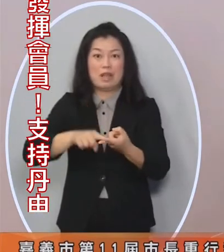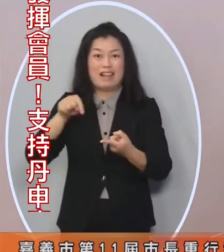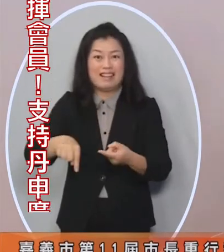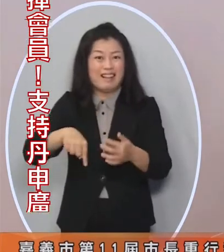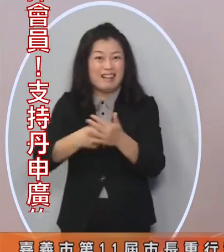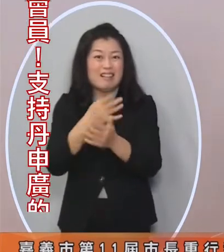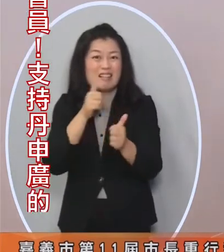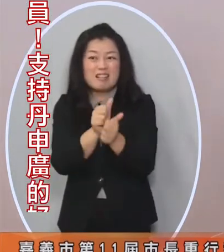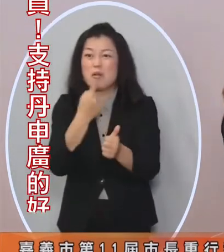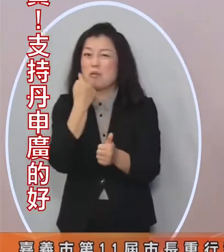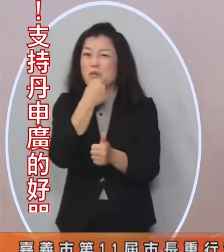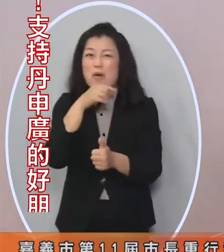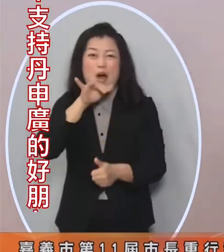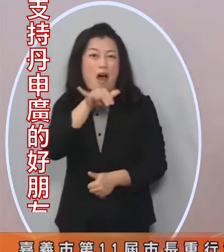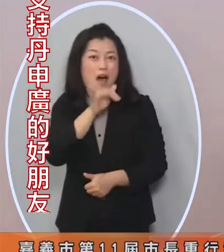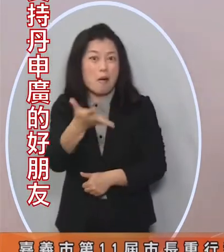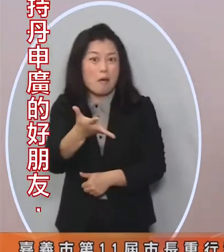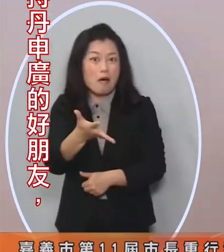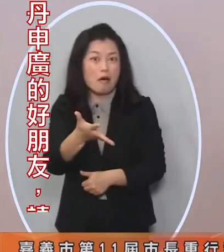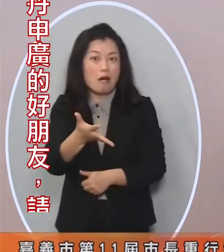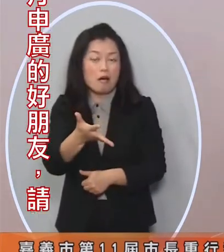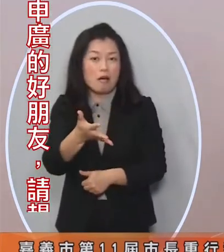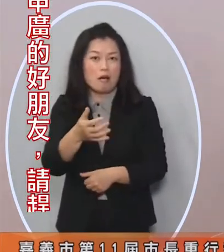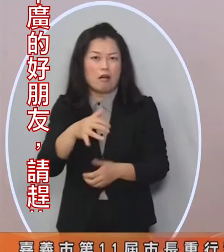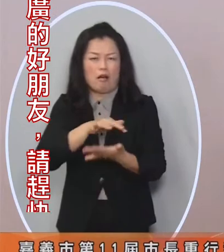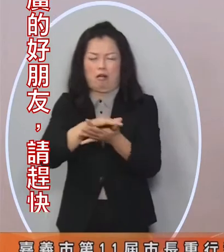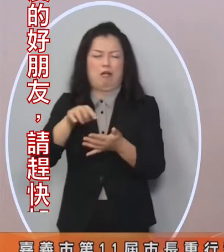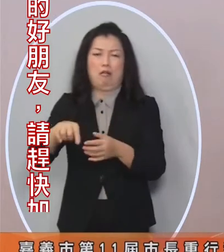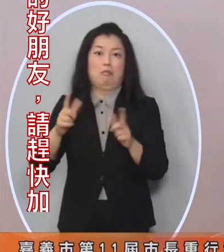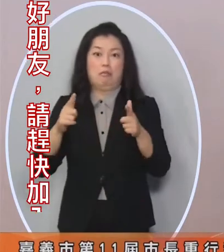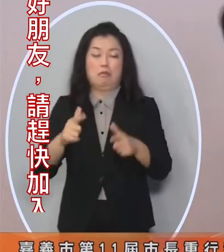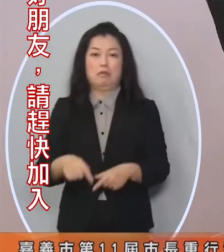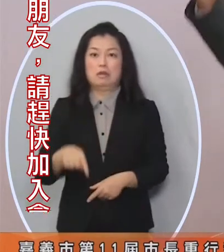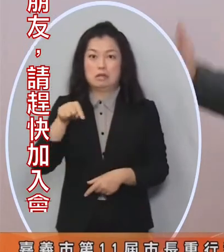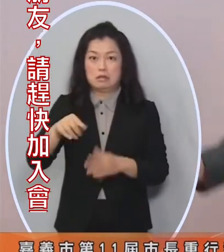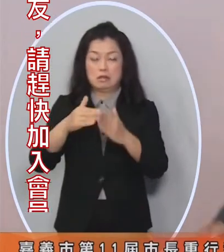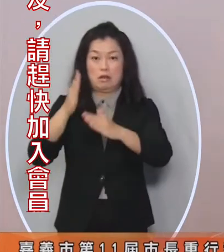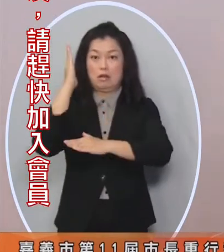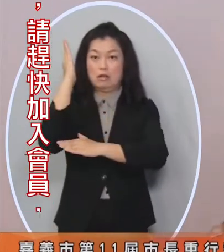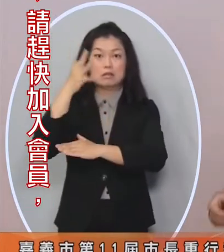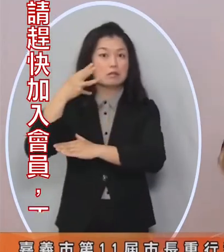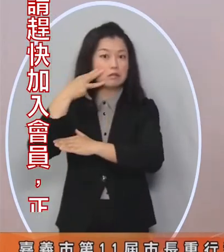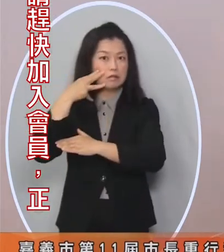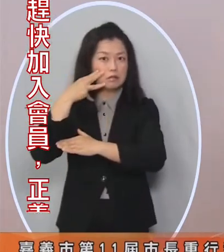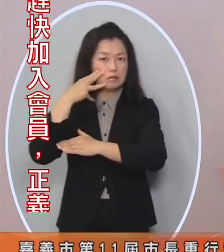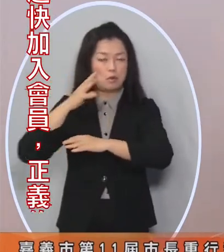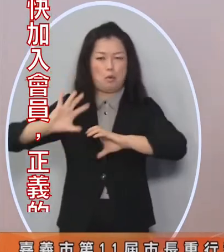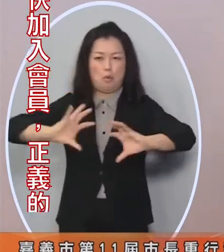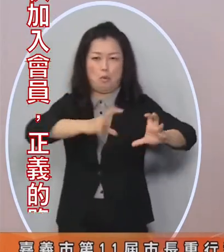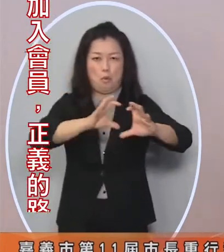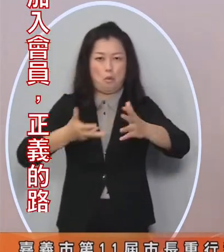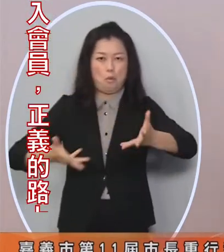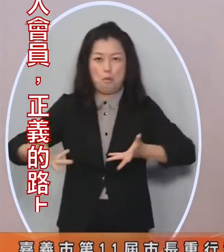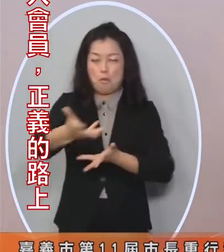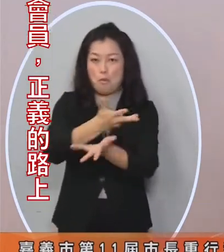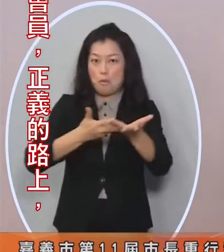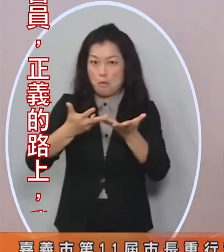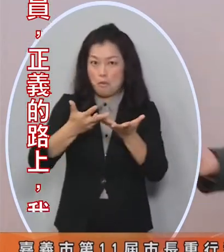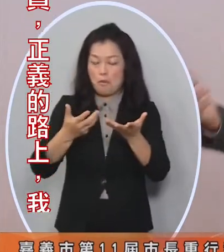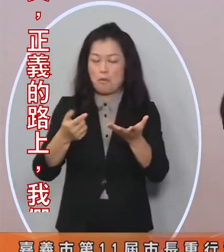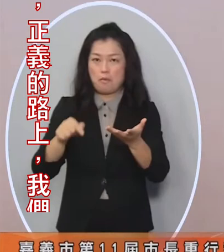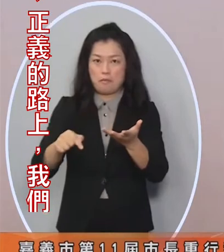的哦，用嘴巴乱讲哦。你就是政治外交战略，安怎交日